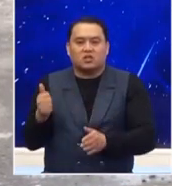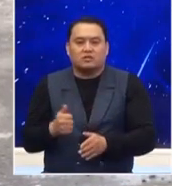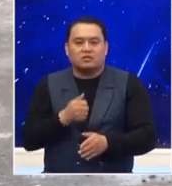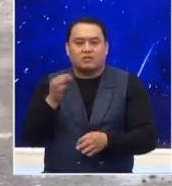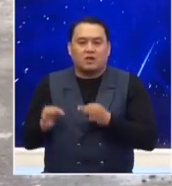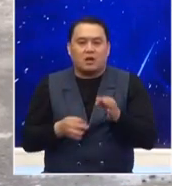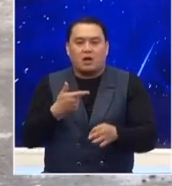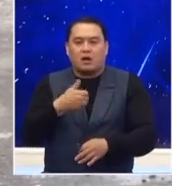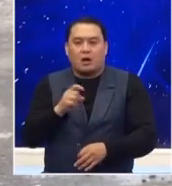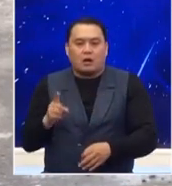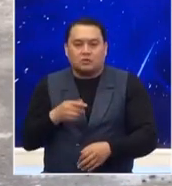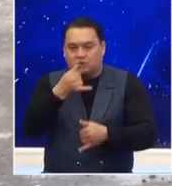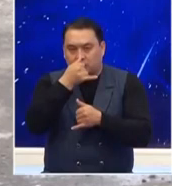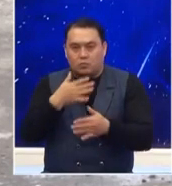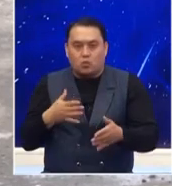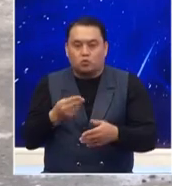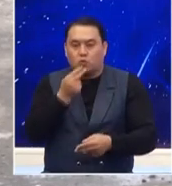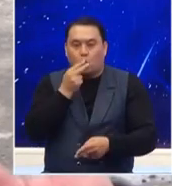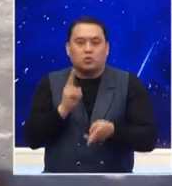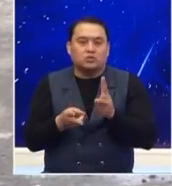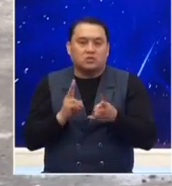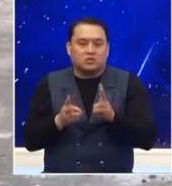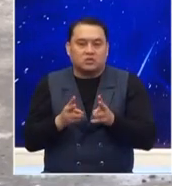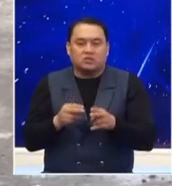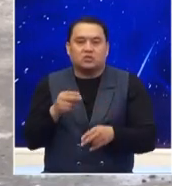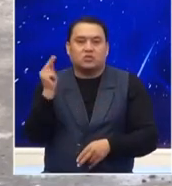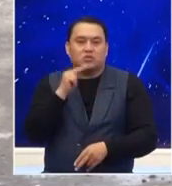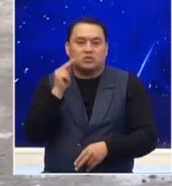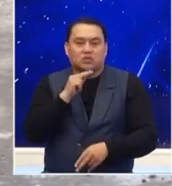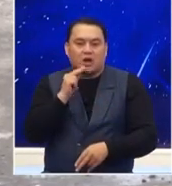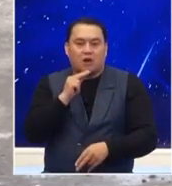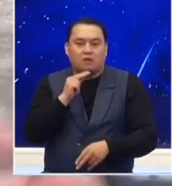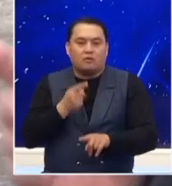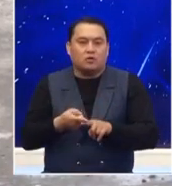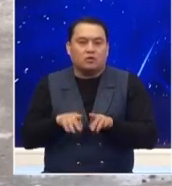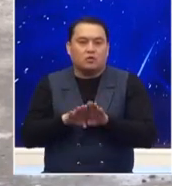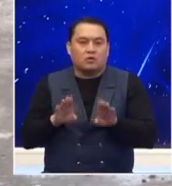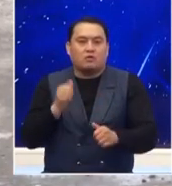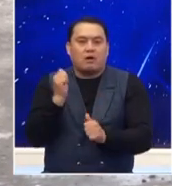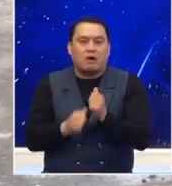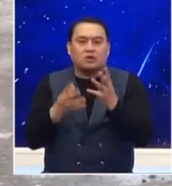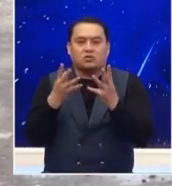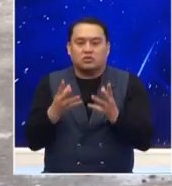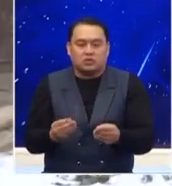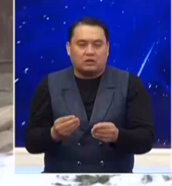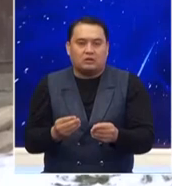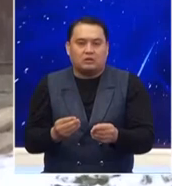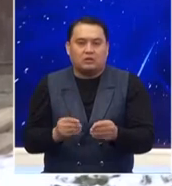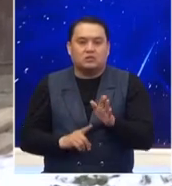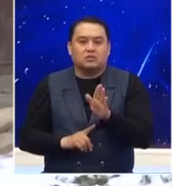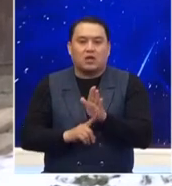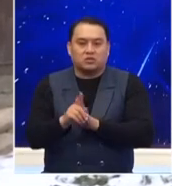день нету газа, не можем ни кушать сварить, ни чаю попить. И вот такое каждый день творится уже вот с